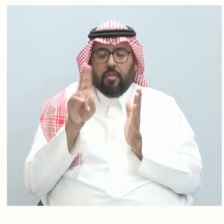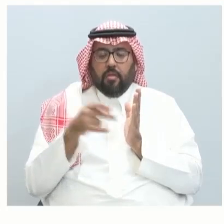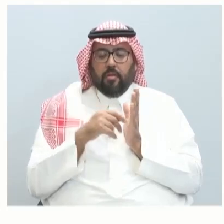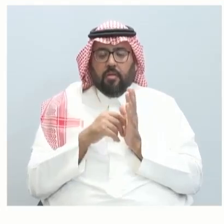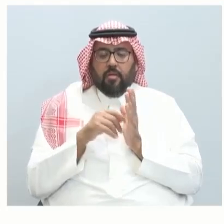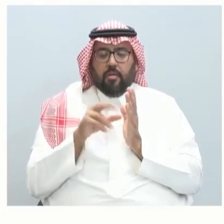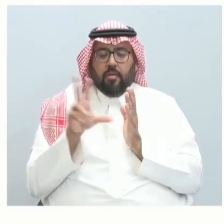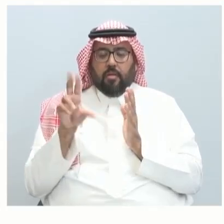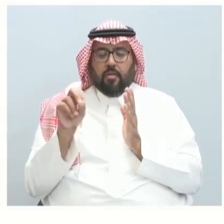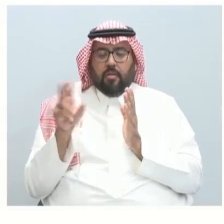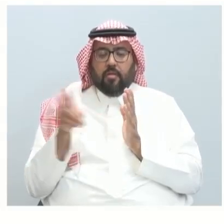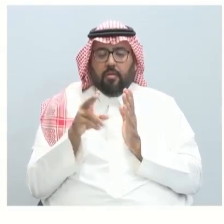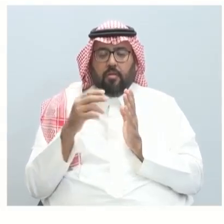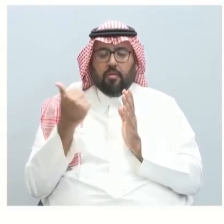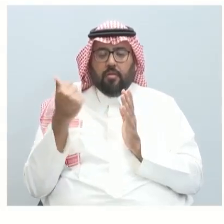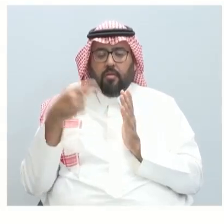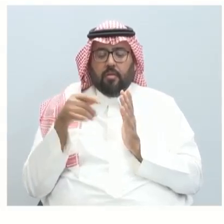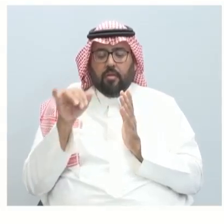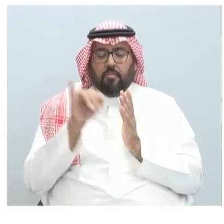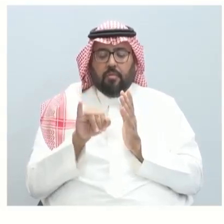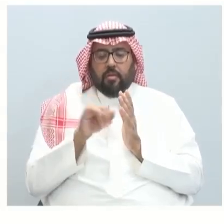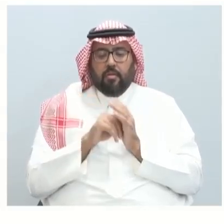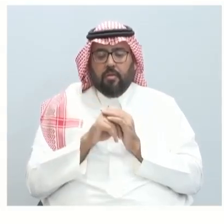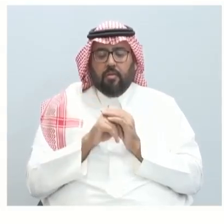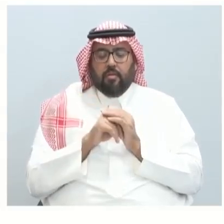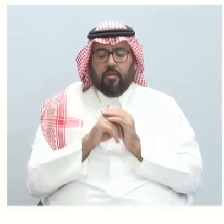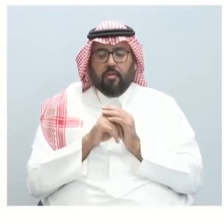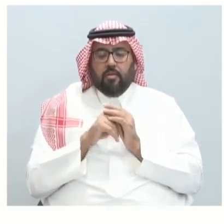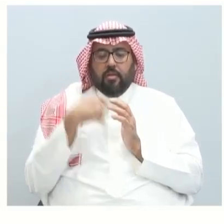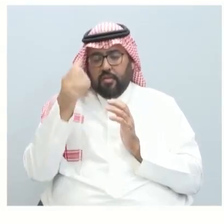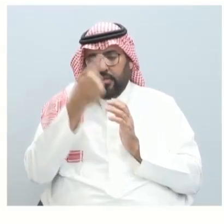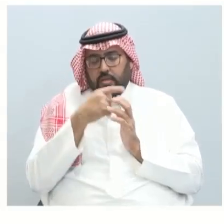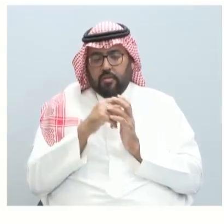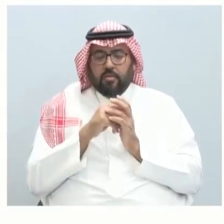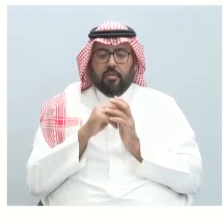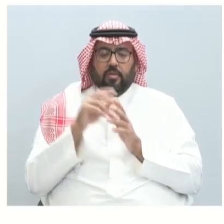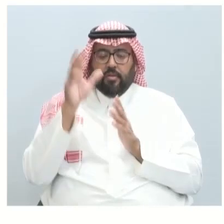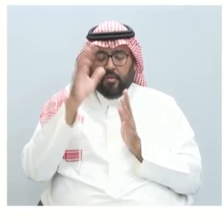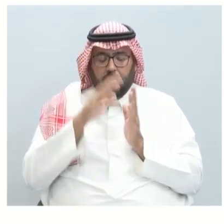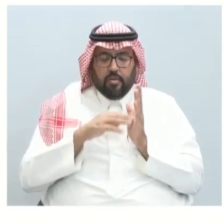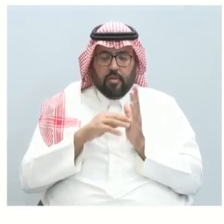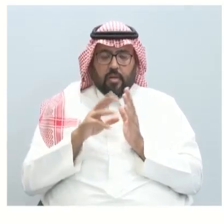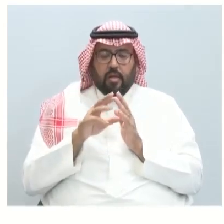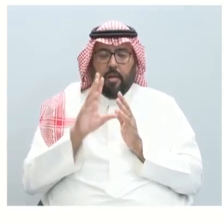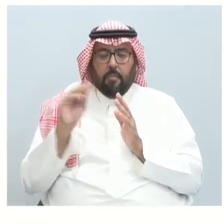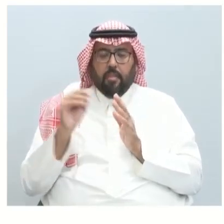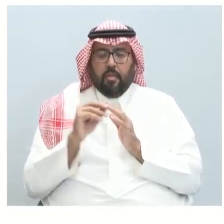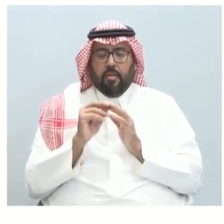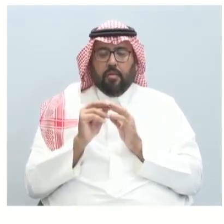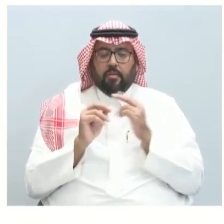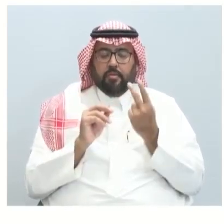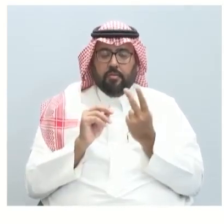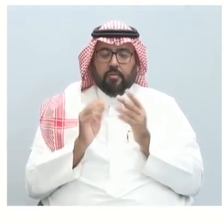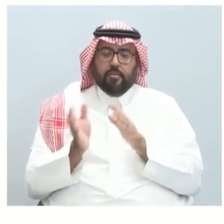القطر يساوي سته عشره مترا اذا بهذا الشكل ابنائي وبناتي استعرضنا المثال الثاني